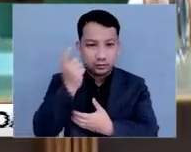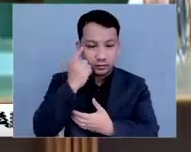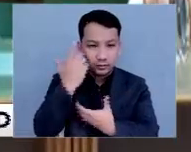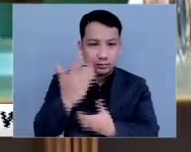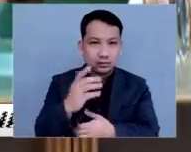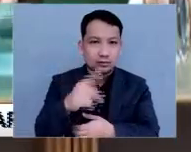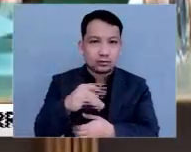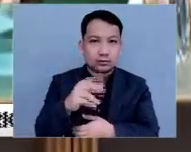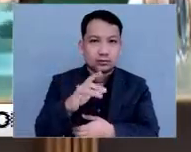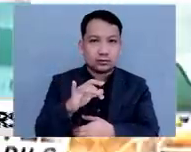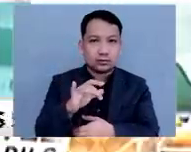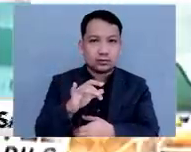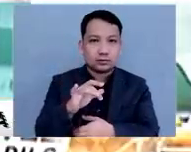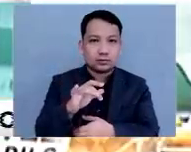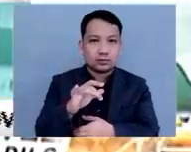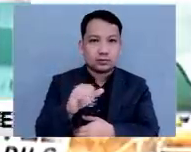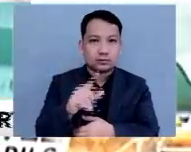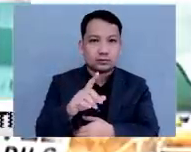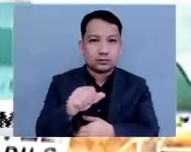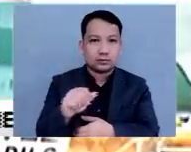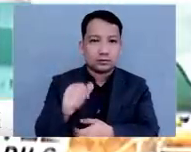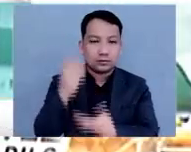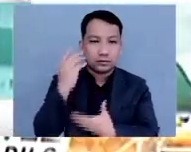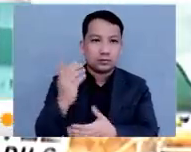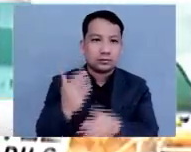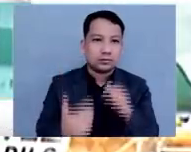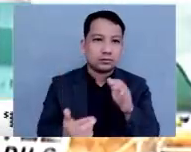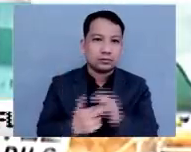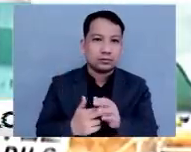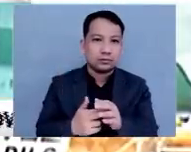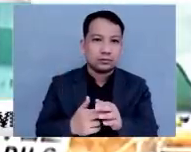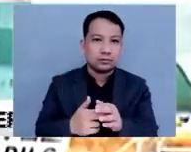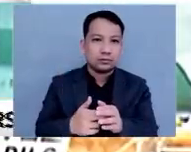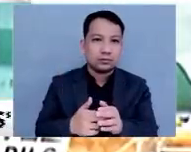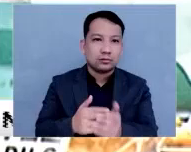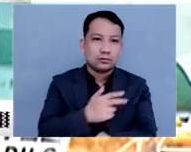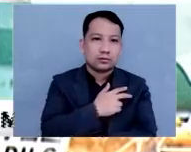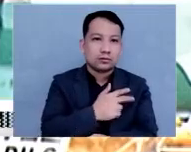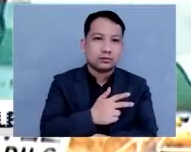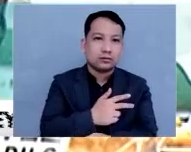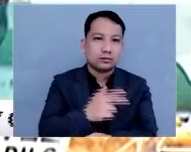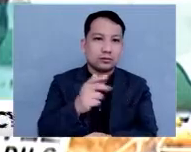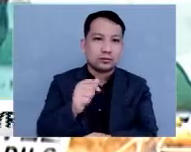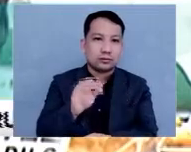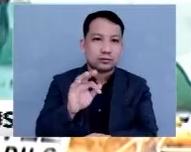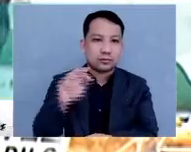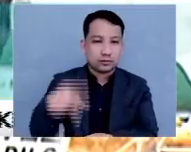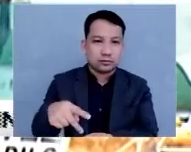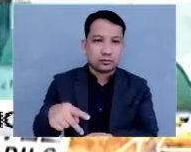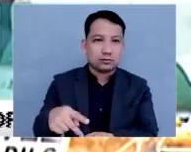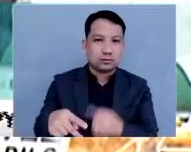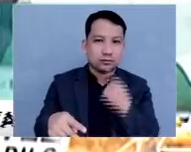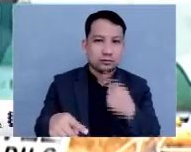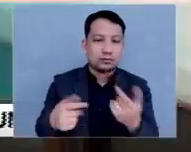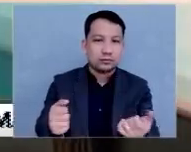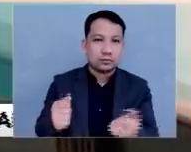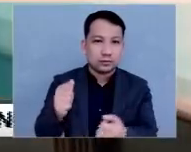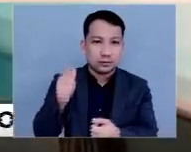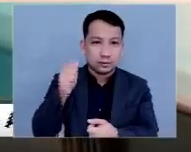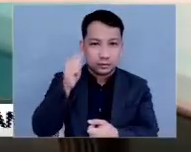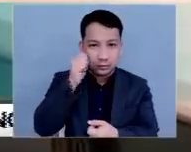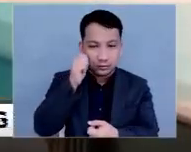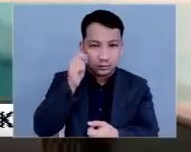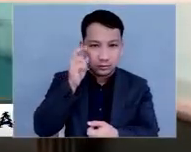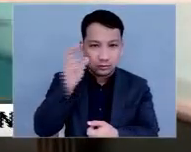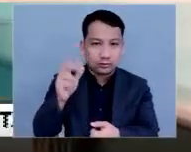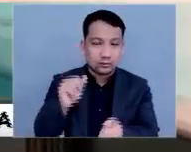umano ng dating alkalde ayon sa general dating Commander ng intelligence service ng AFP at pagc official ngayon na si Raul Villanueva